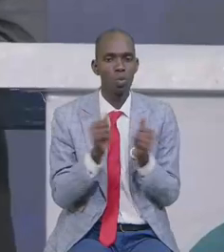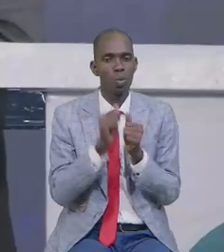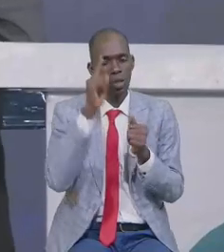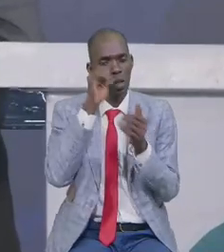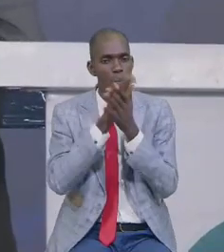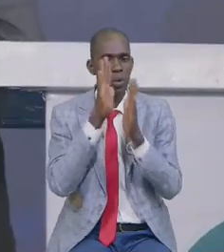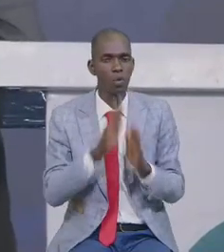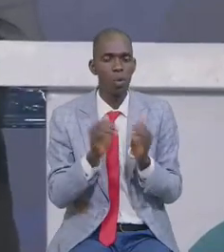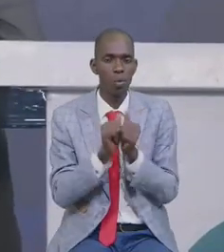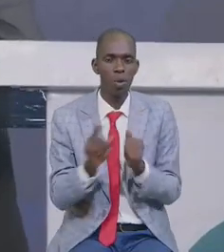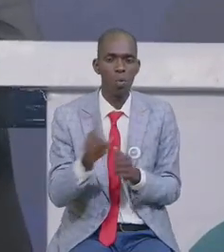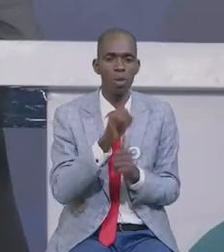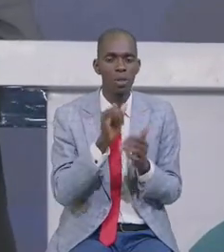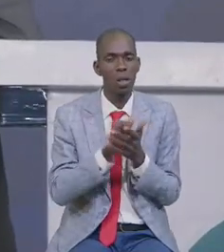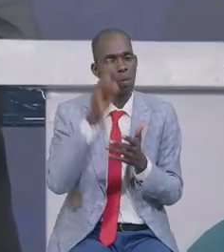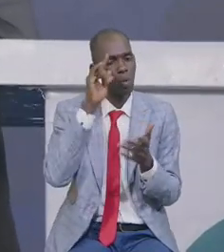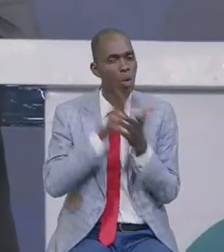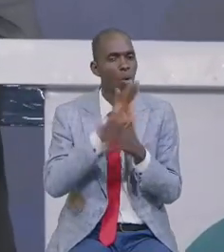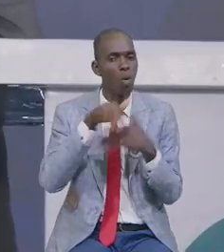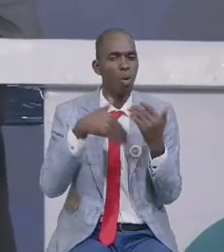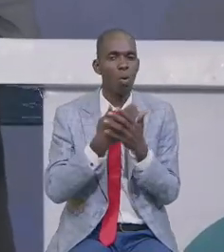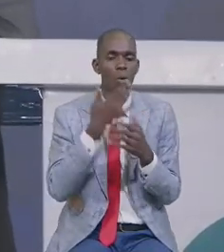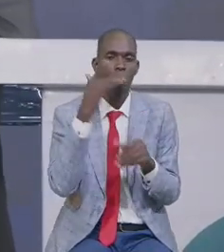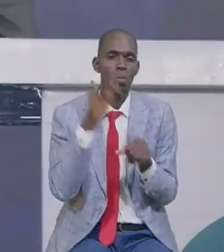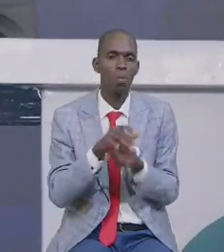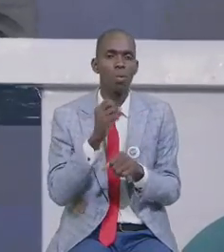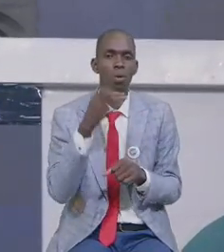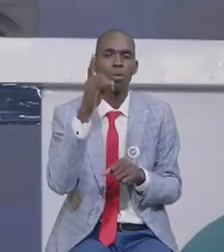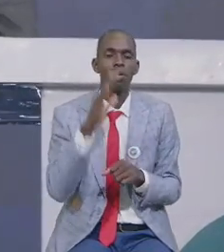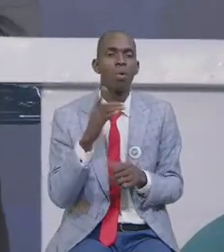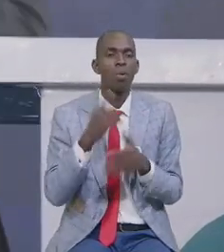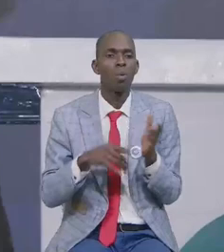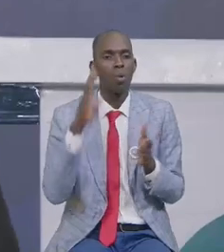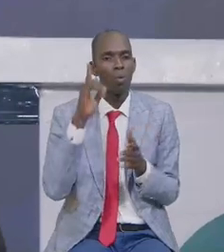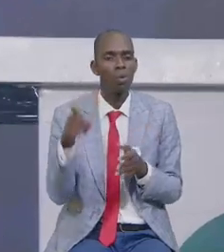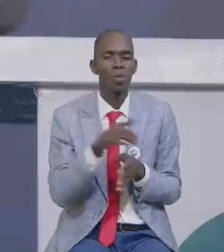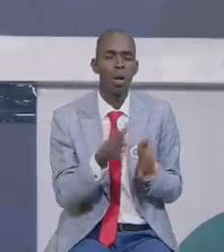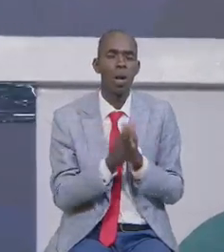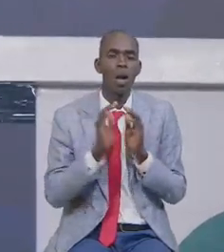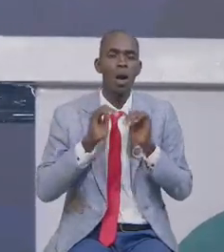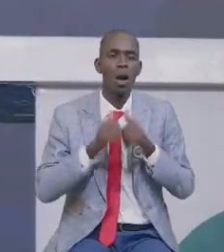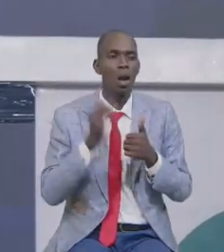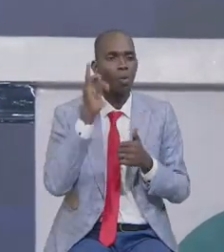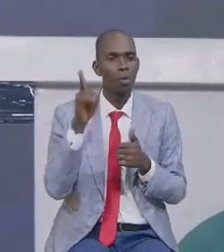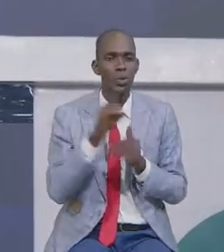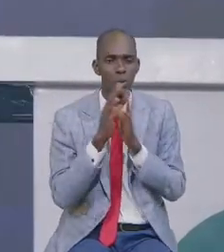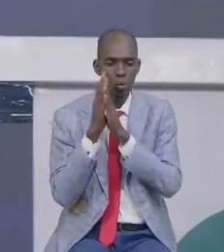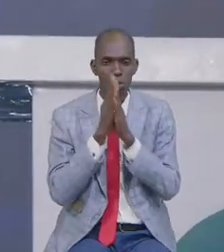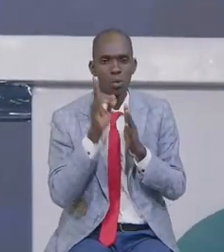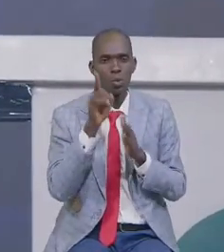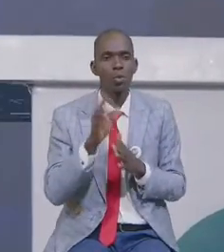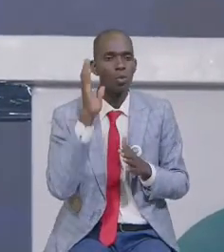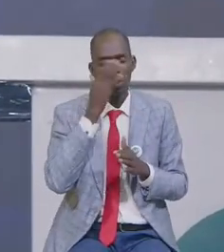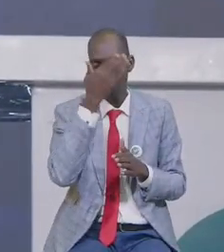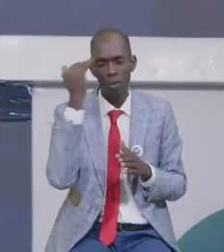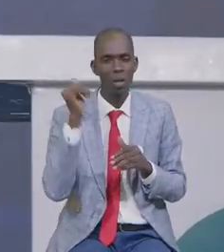Avec celui qui croit à toutes les promesses de Dieu, que vas-tu demander? Comment vas-tu prier? Tu vas oublier tous ceux qui sont